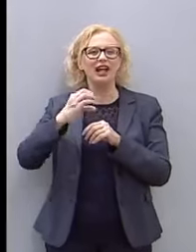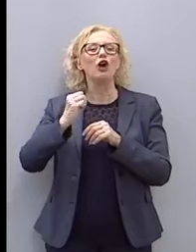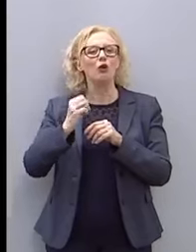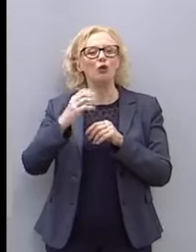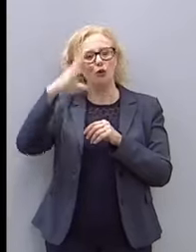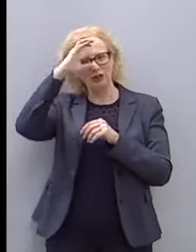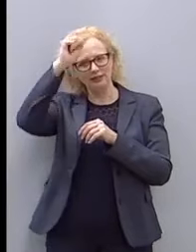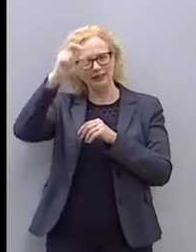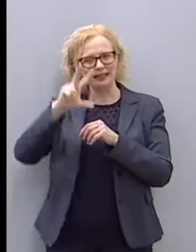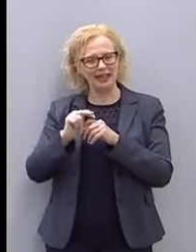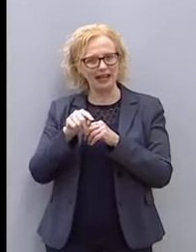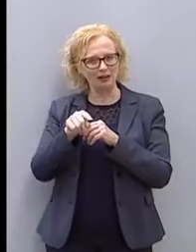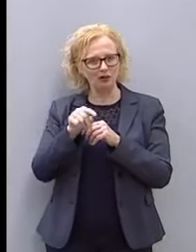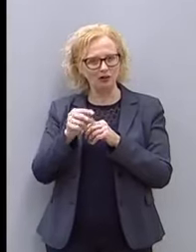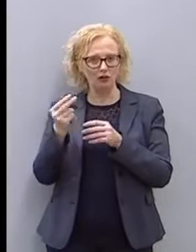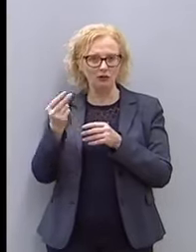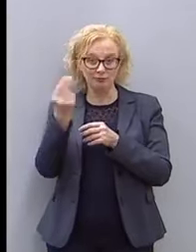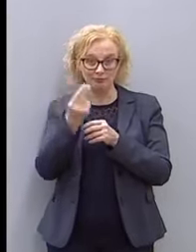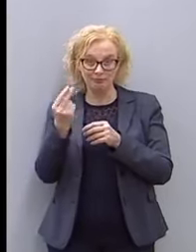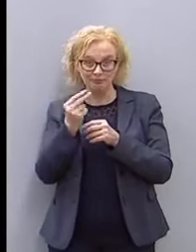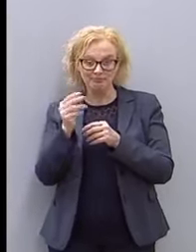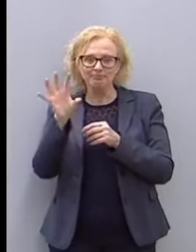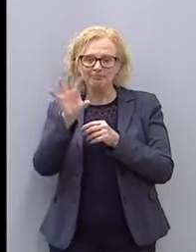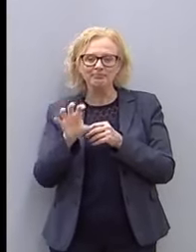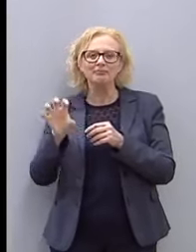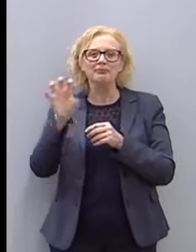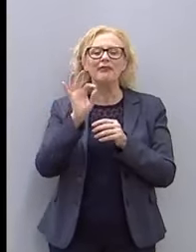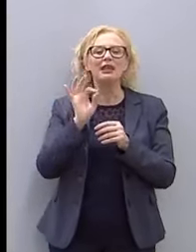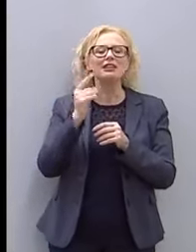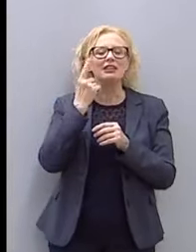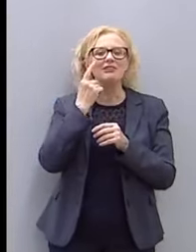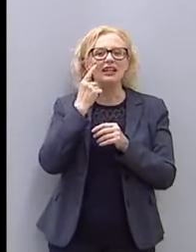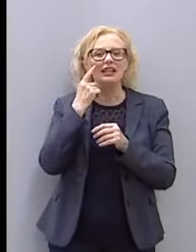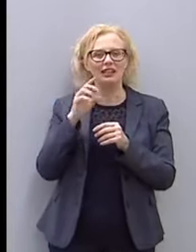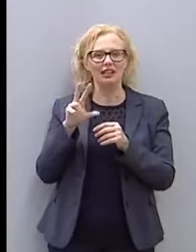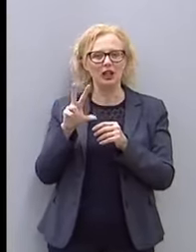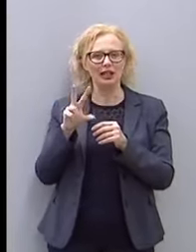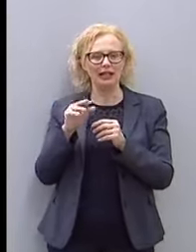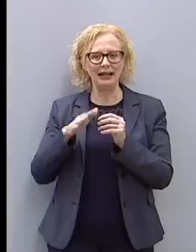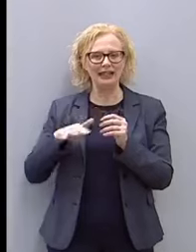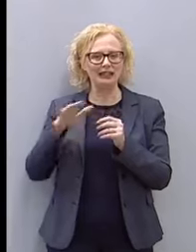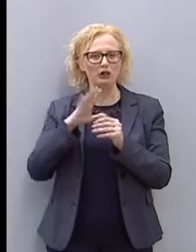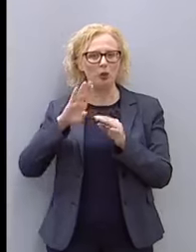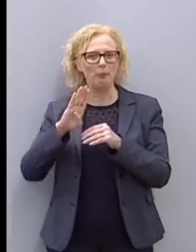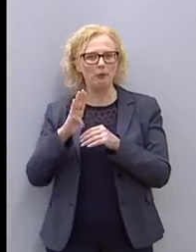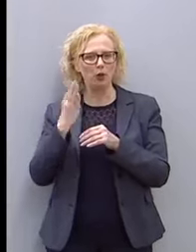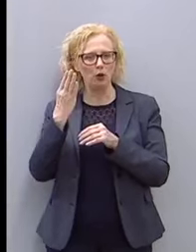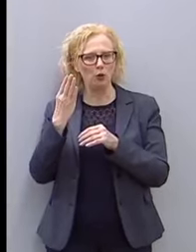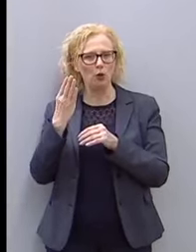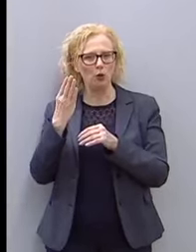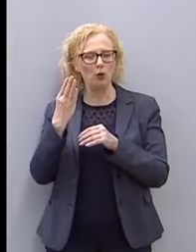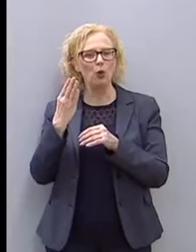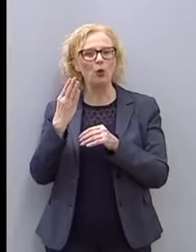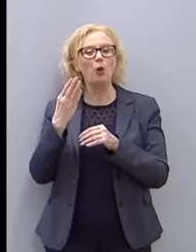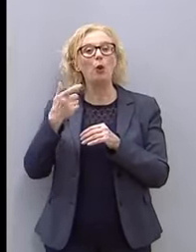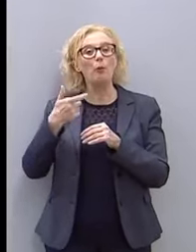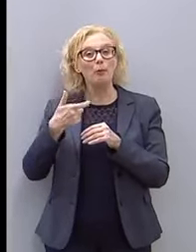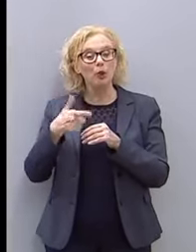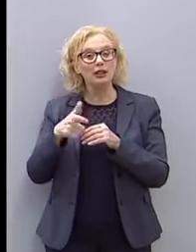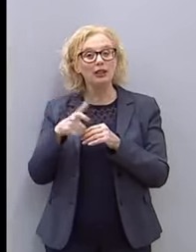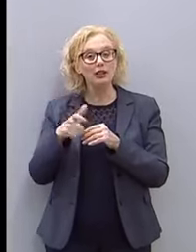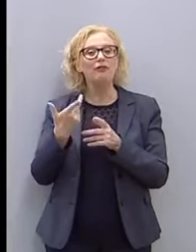e rappresenta l'euregio la situazione del trentino come vedete è più scura perché risultano